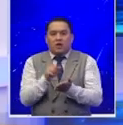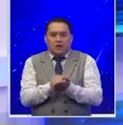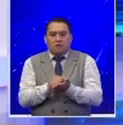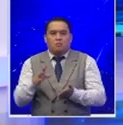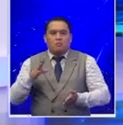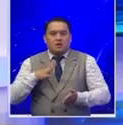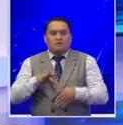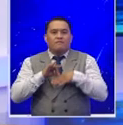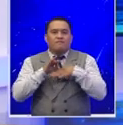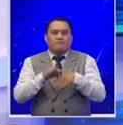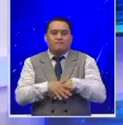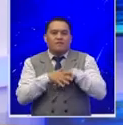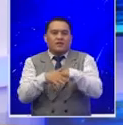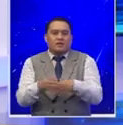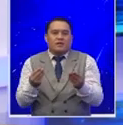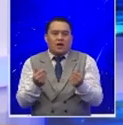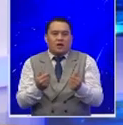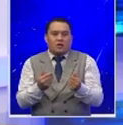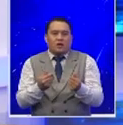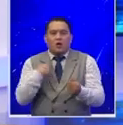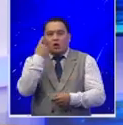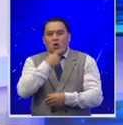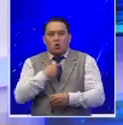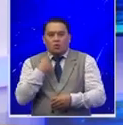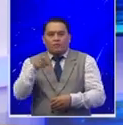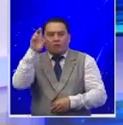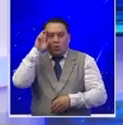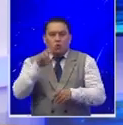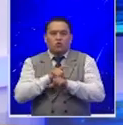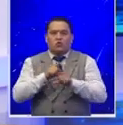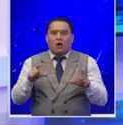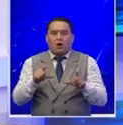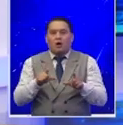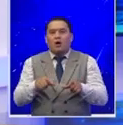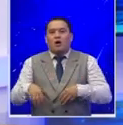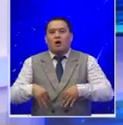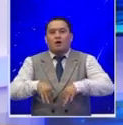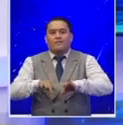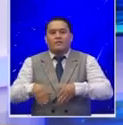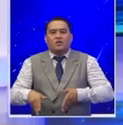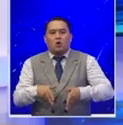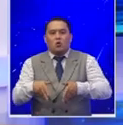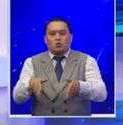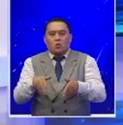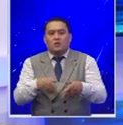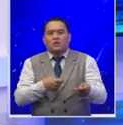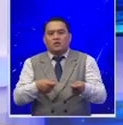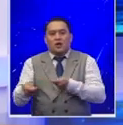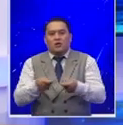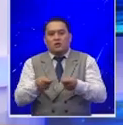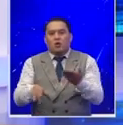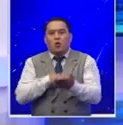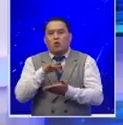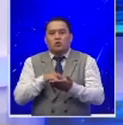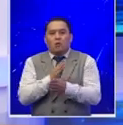занятости» были выделены средства. Однако должностные лица государственного учреждения отдела автомобильных дорог и пассажирского транспорта города